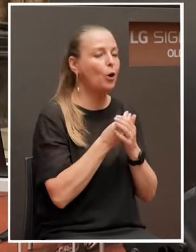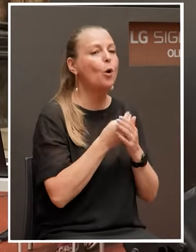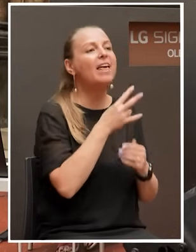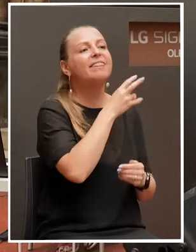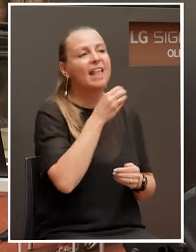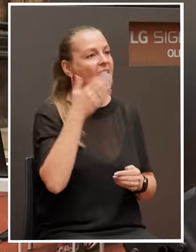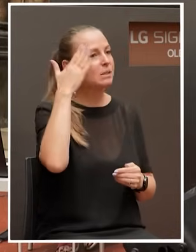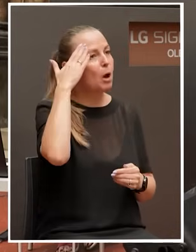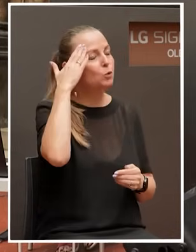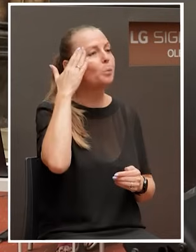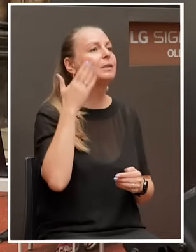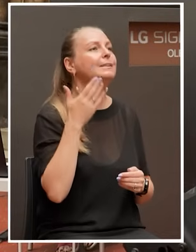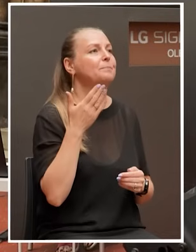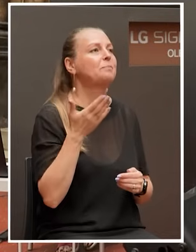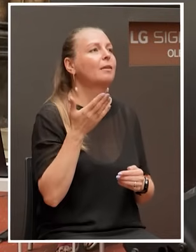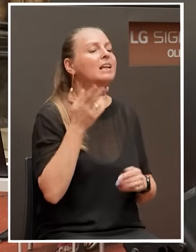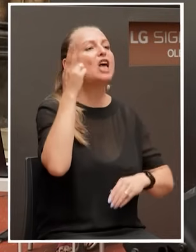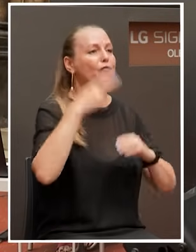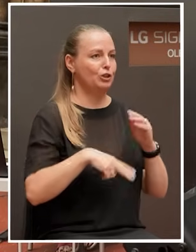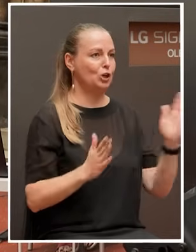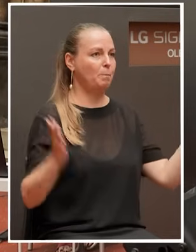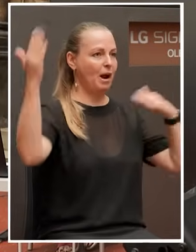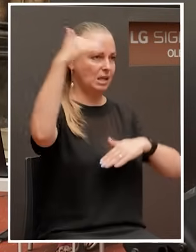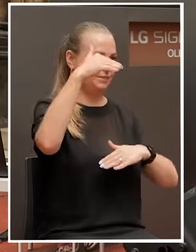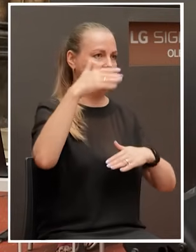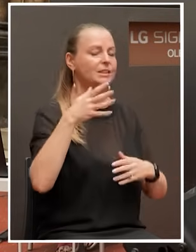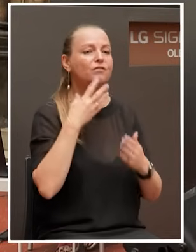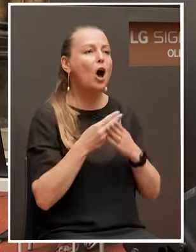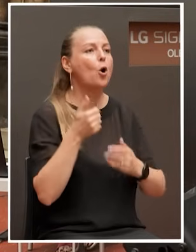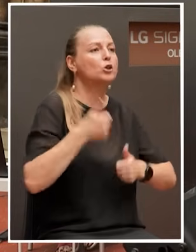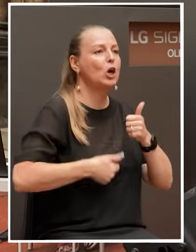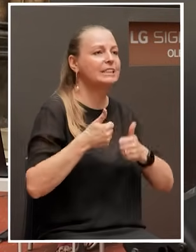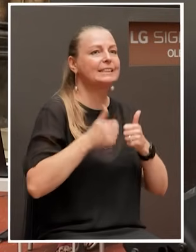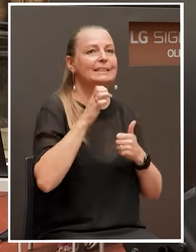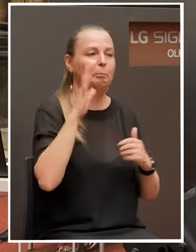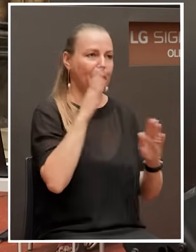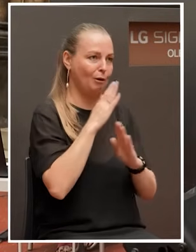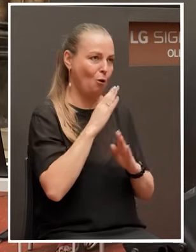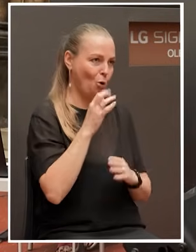неспособность завершить произведение, свое состязание с природой,